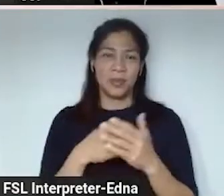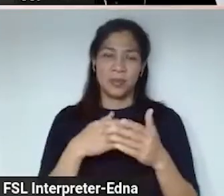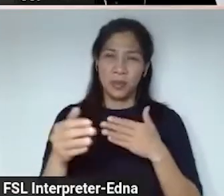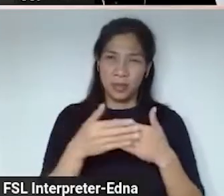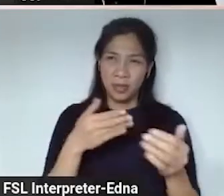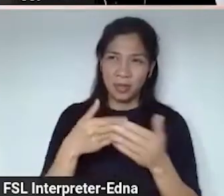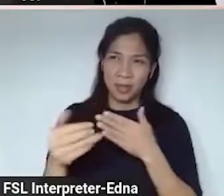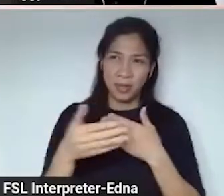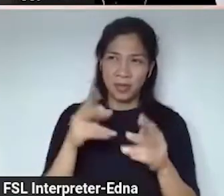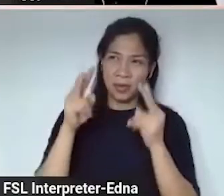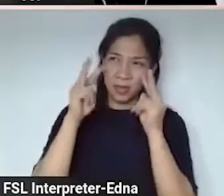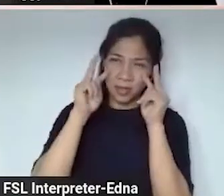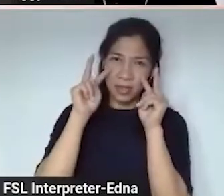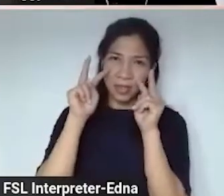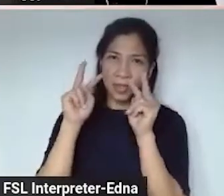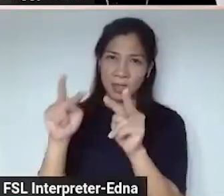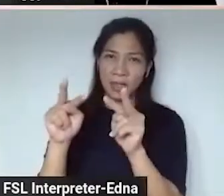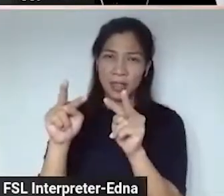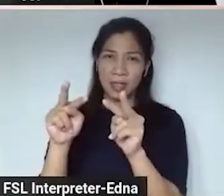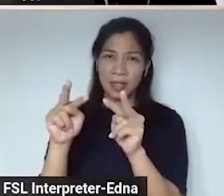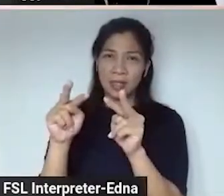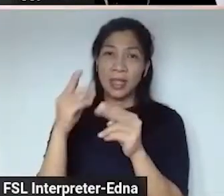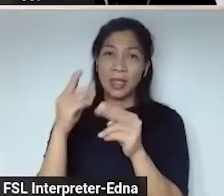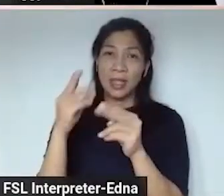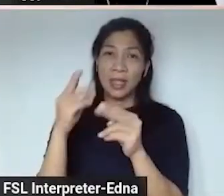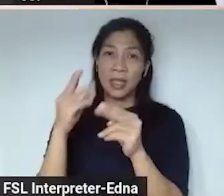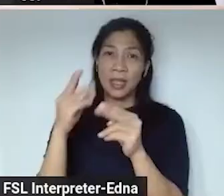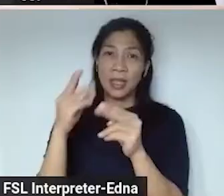Panginoon sa buhay natin. Mm-hmm. Siguro yun yung gusto kong